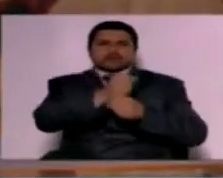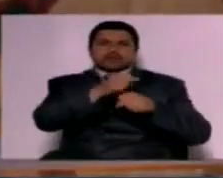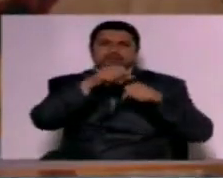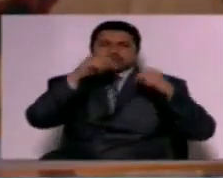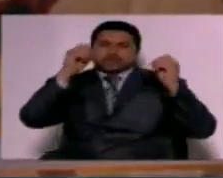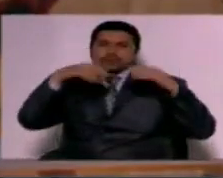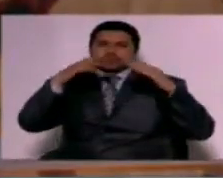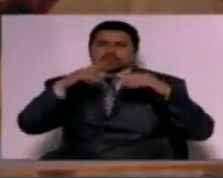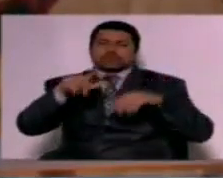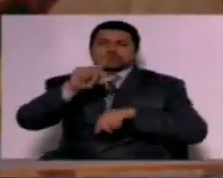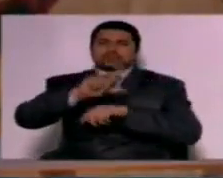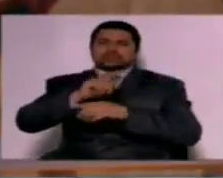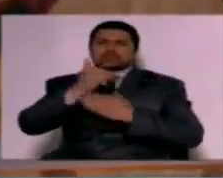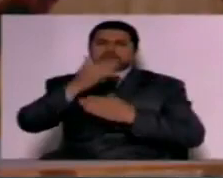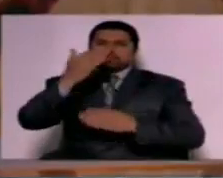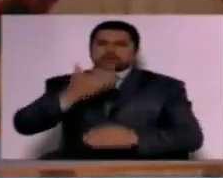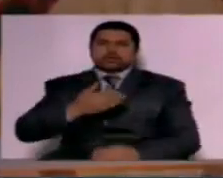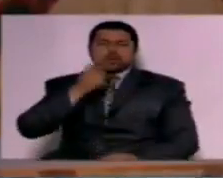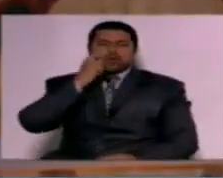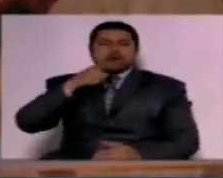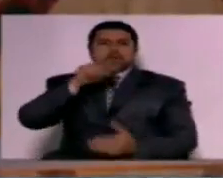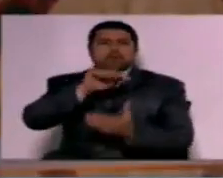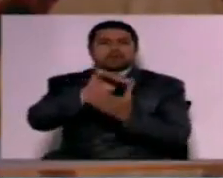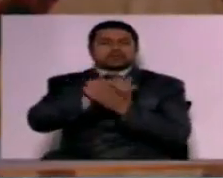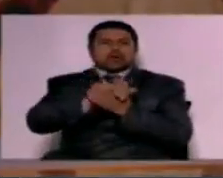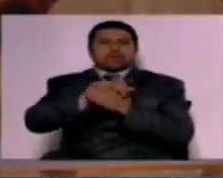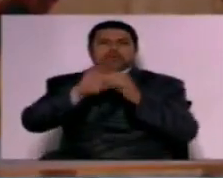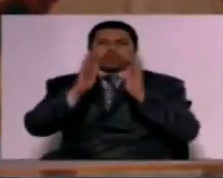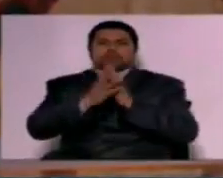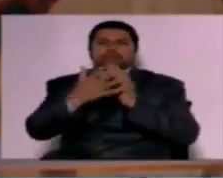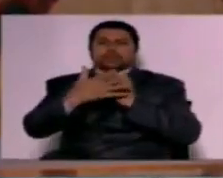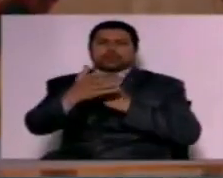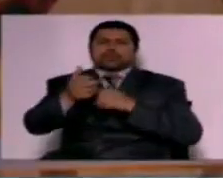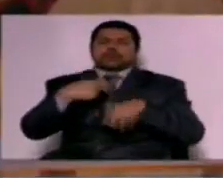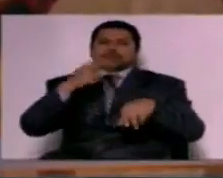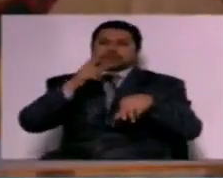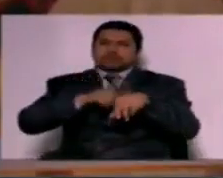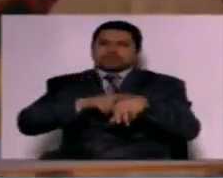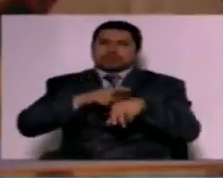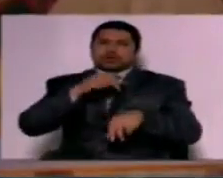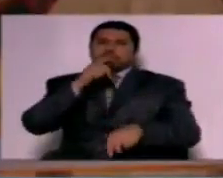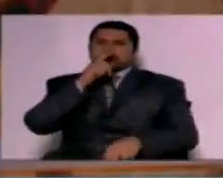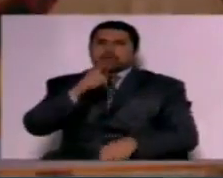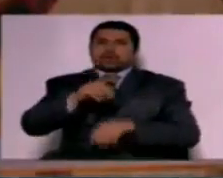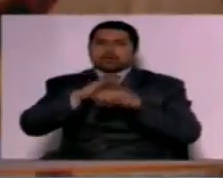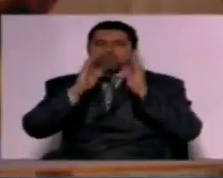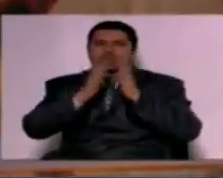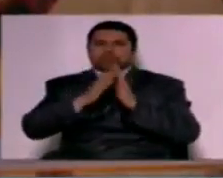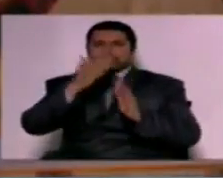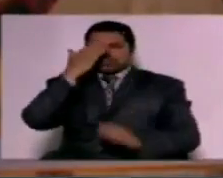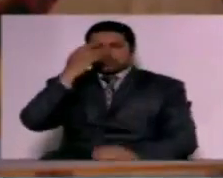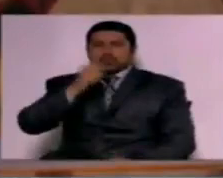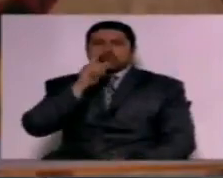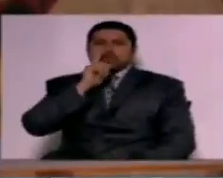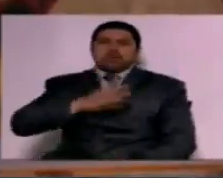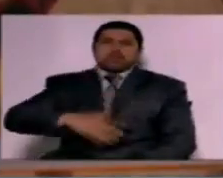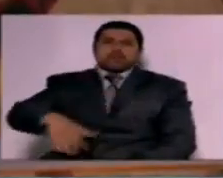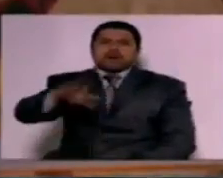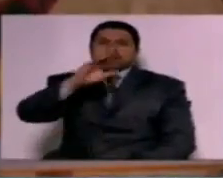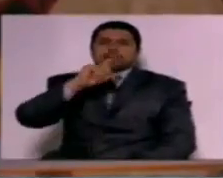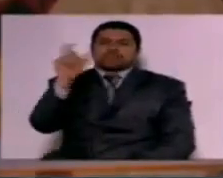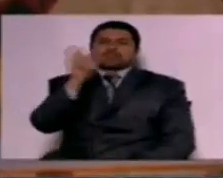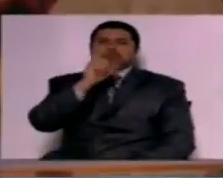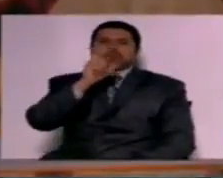سيدنا ومولانا رسول الله وعلى آله وصحبه ومن والاه. أكرر التحية وأكرر التهنئة للأمة المصرية